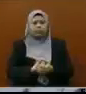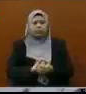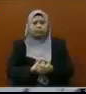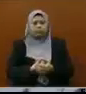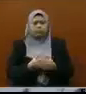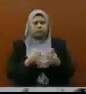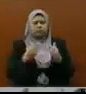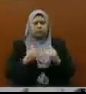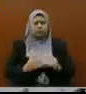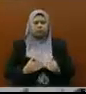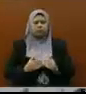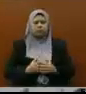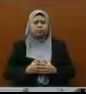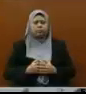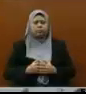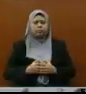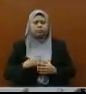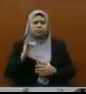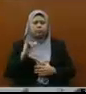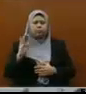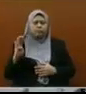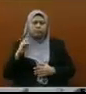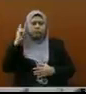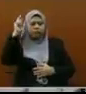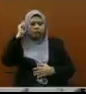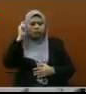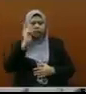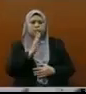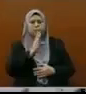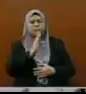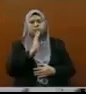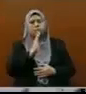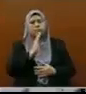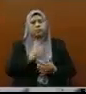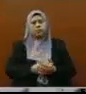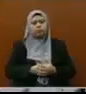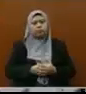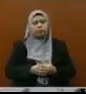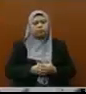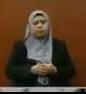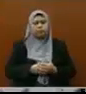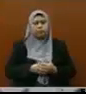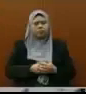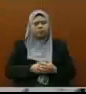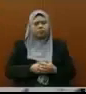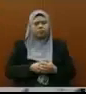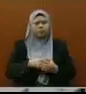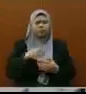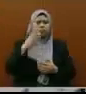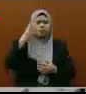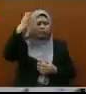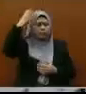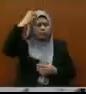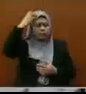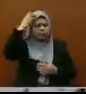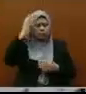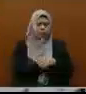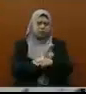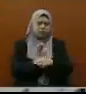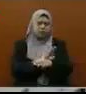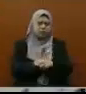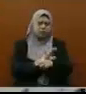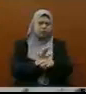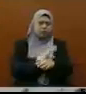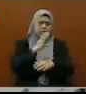Seterusnya, Yang Berhormat Tuan Speaker, saya juga ingin menyentuh berkenaan dengan Selangor Business Capital. Dan